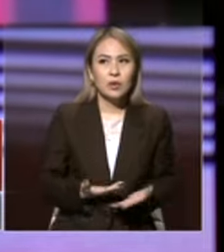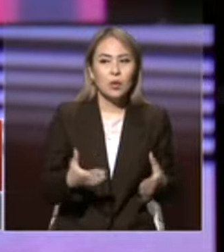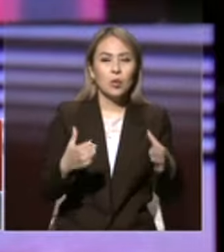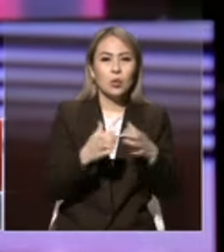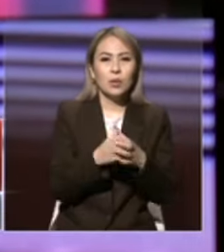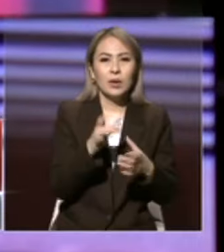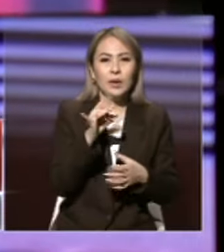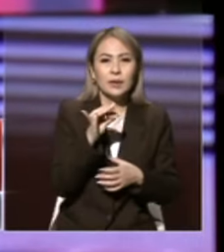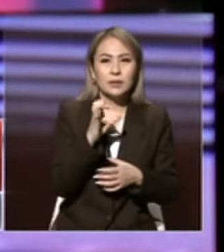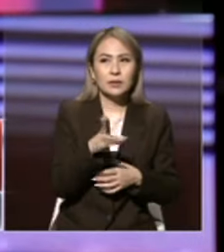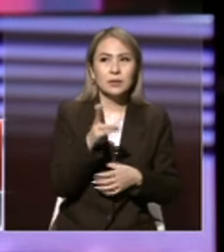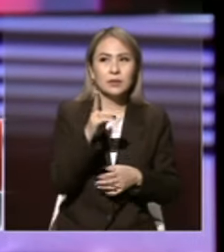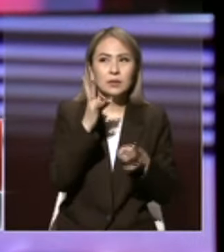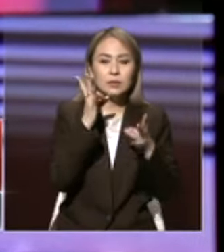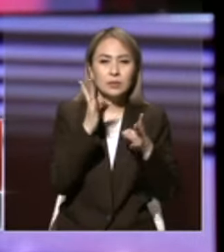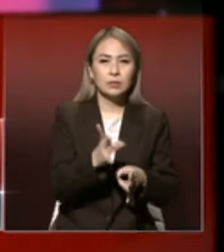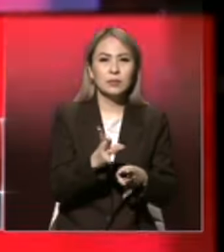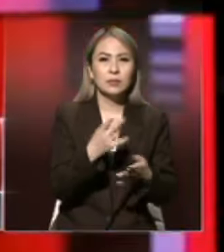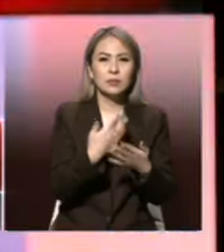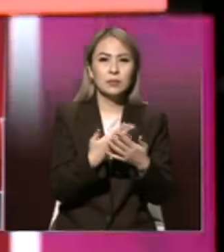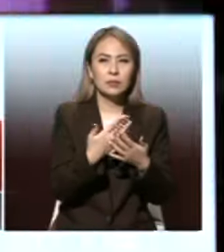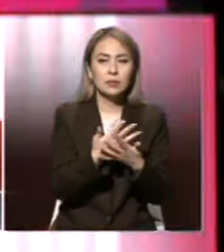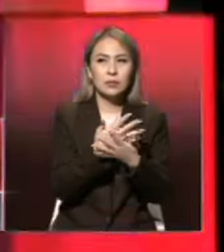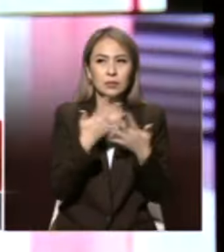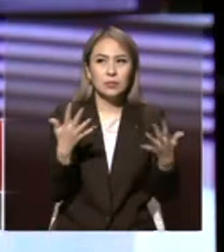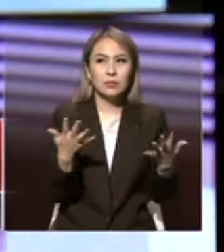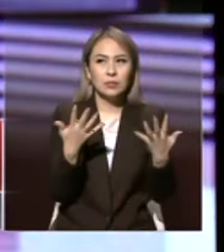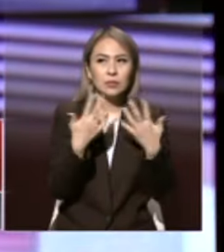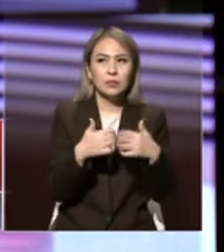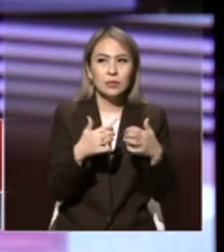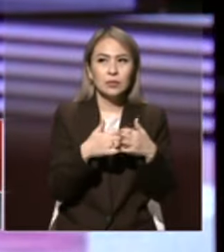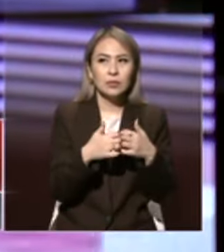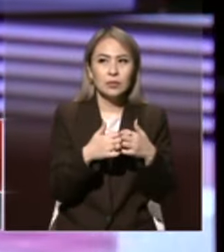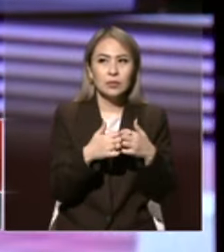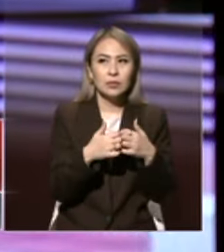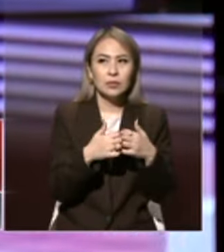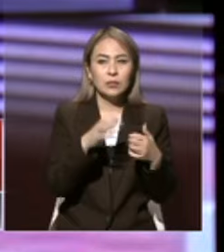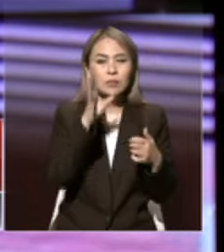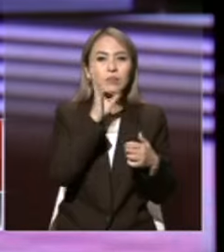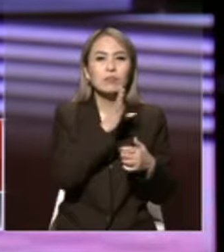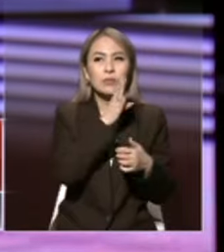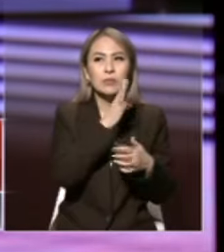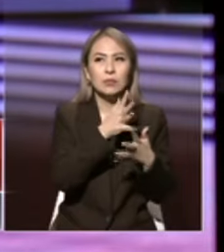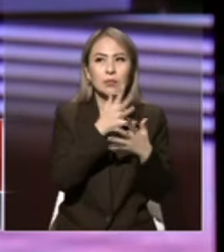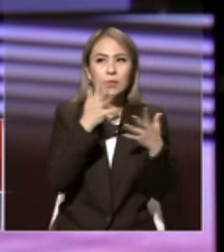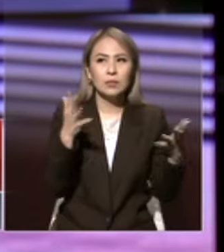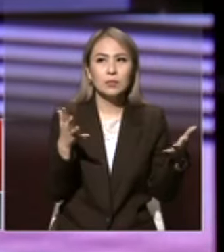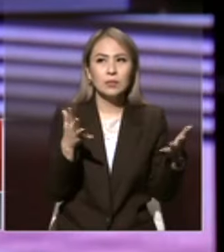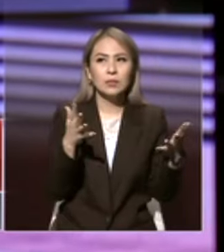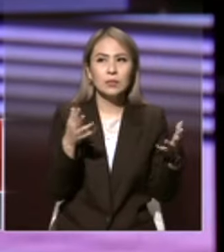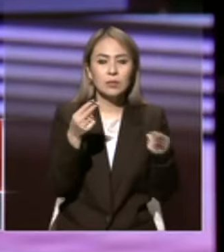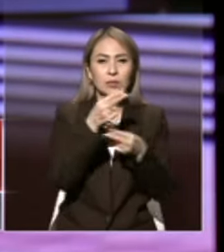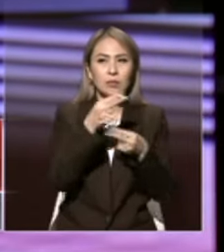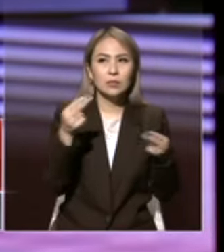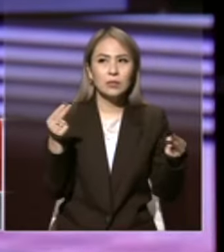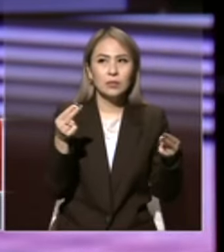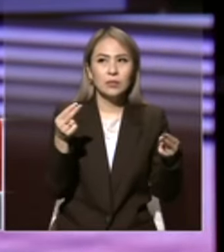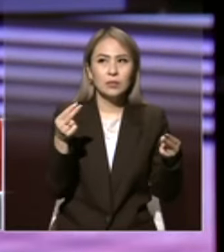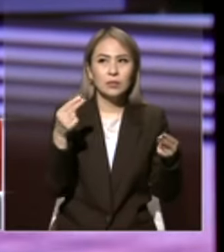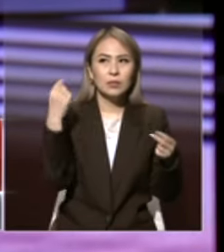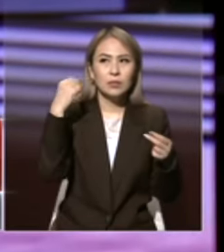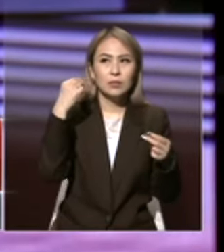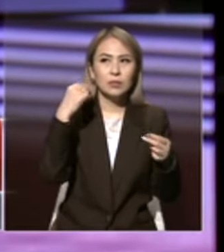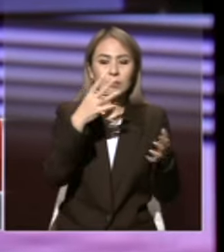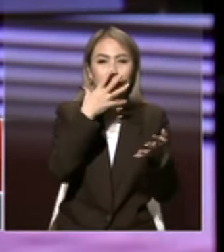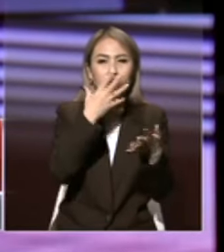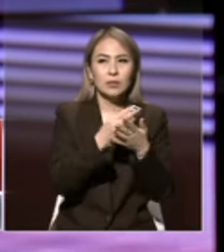риска жәбірленуші көбінесе сандары көп, иә? Жәбірленушінің сандары көп, көбінесе әйелдерде ғой. Біз қазір тақырыпты неге президенттің